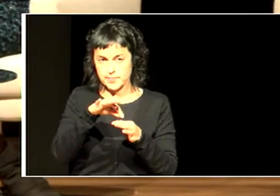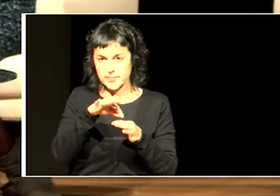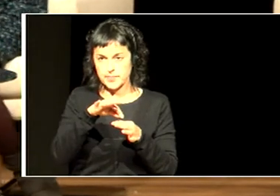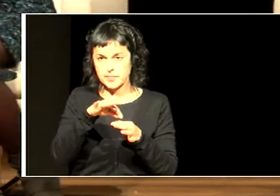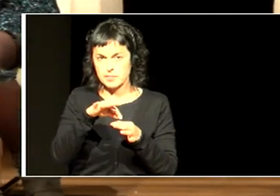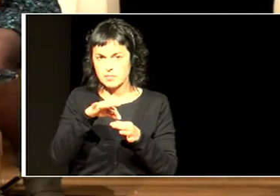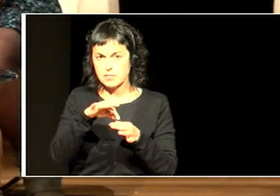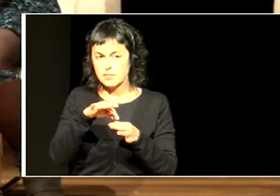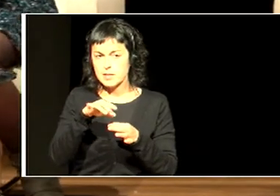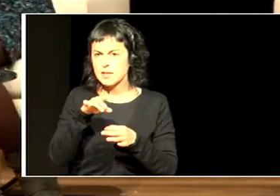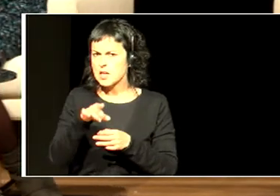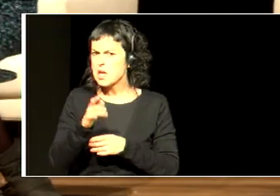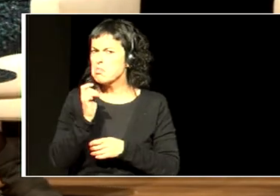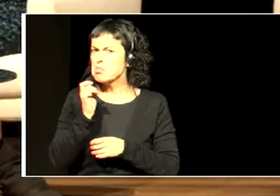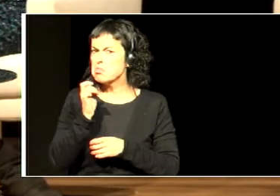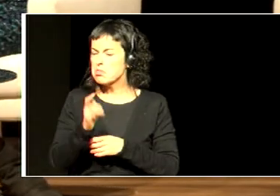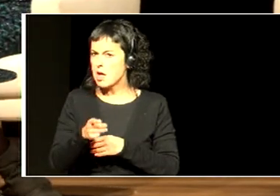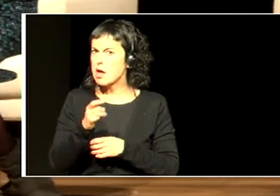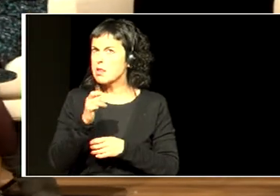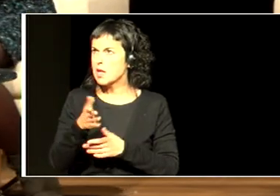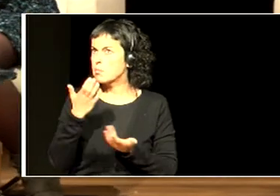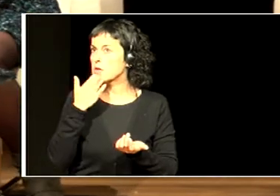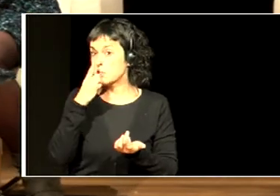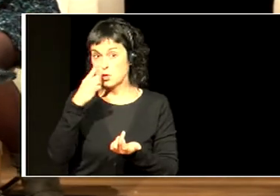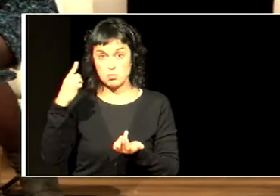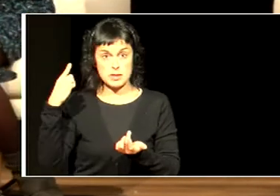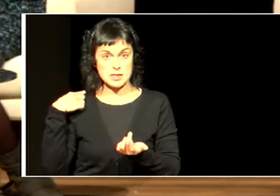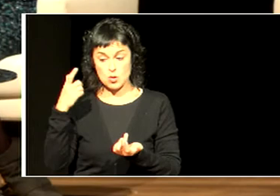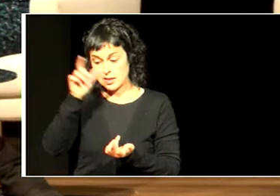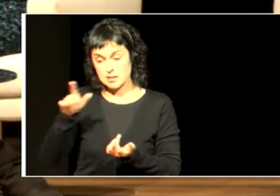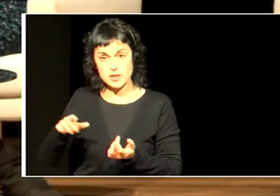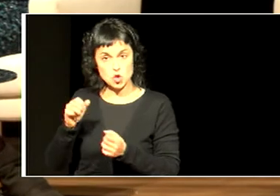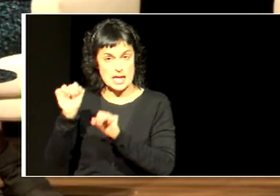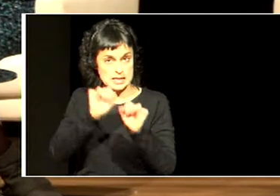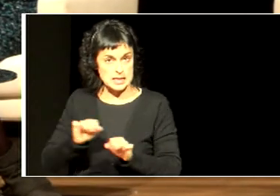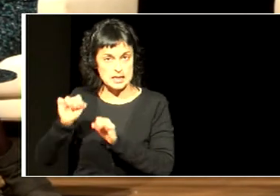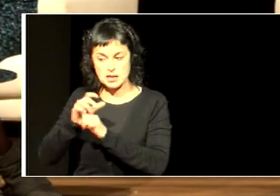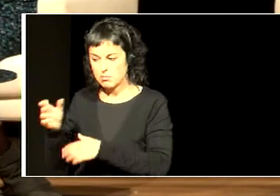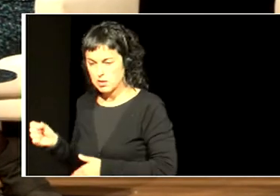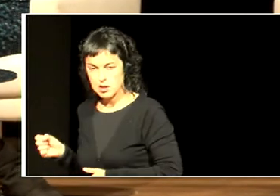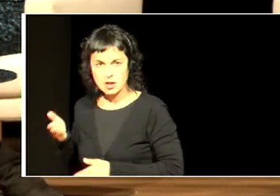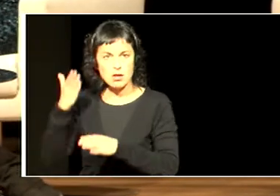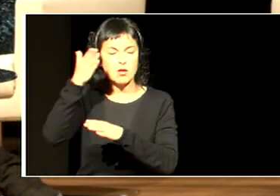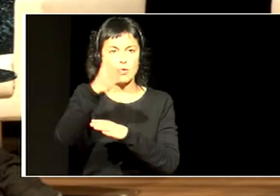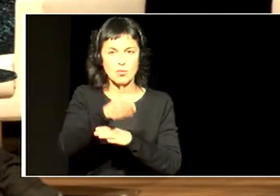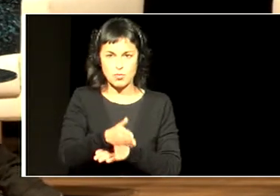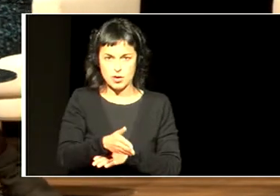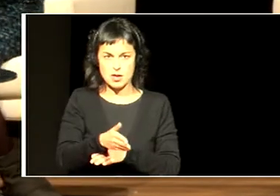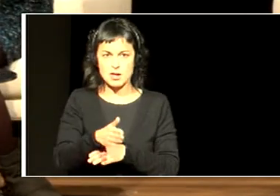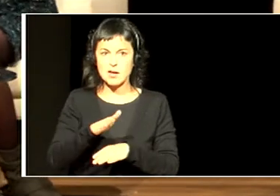baino gehiagotan, joan dira, adibidez joan den urtean, garbitzailea joan ziren, mai batera beraiek